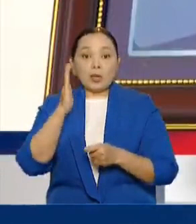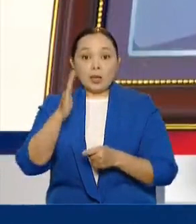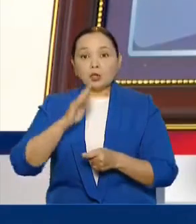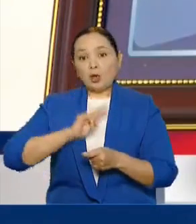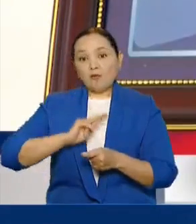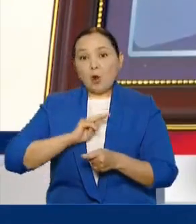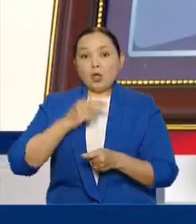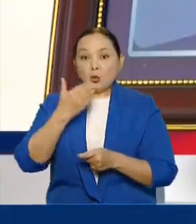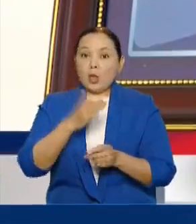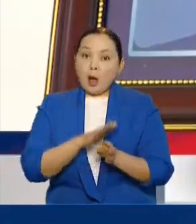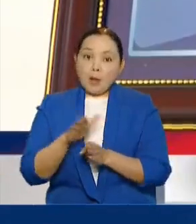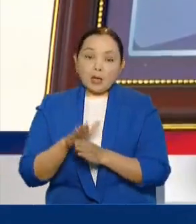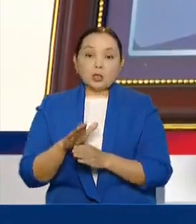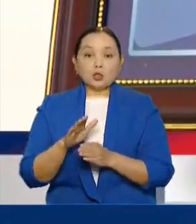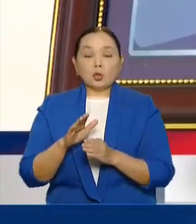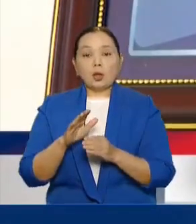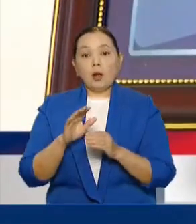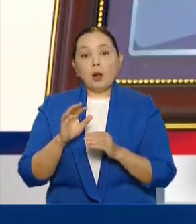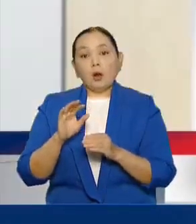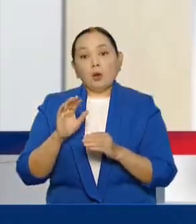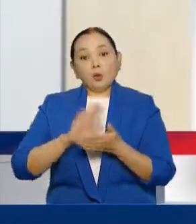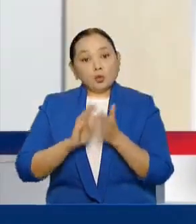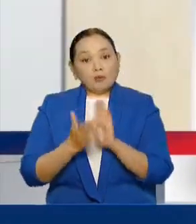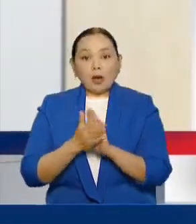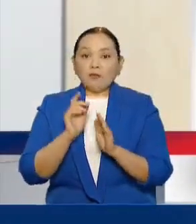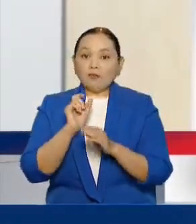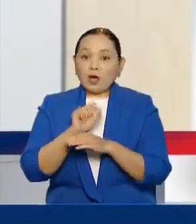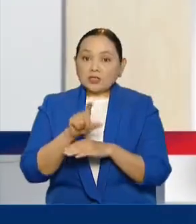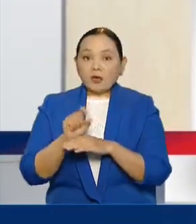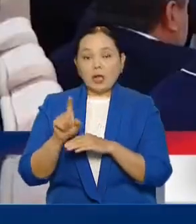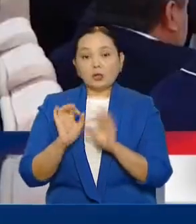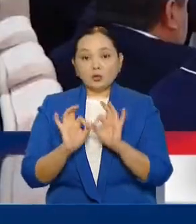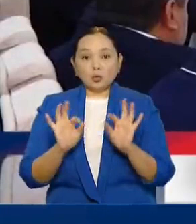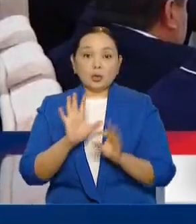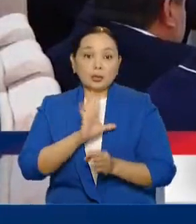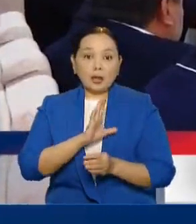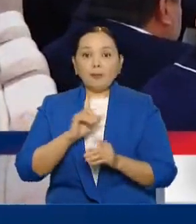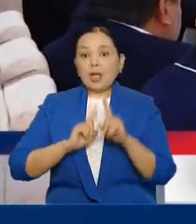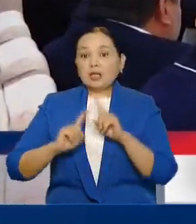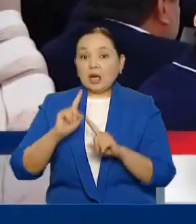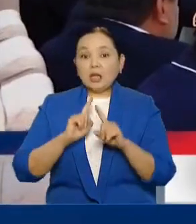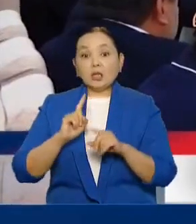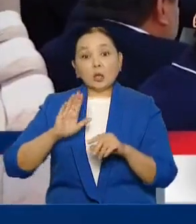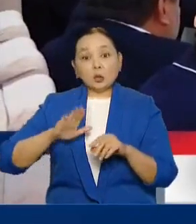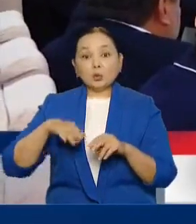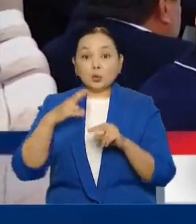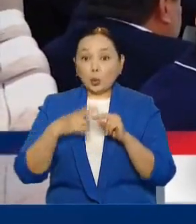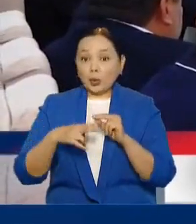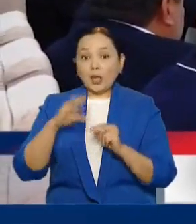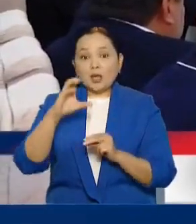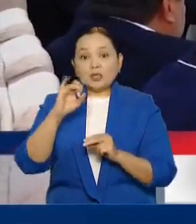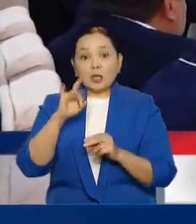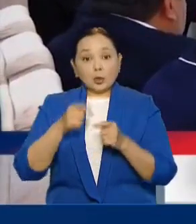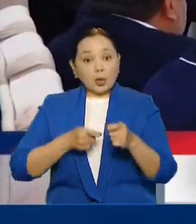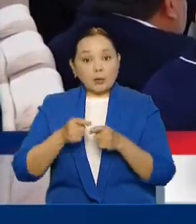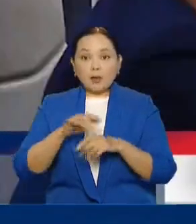amalga oshirish usullari, uslublari hamda vazifalari tushuntirib o'tildi. Trening so'ngida boshqaruv xodimlari sektorlar